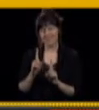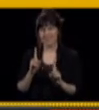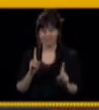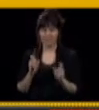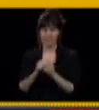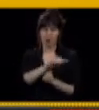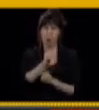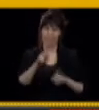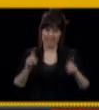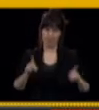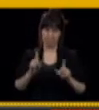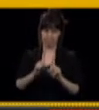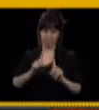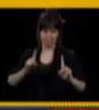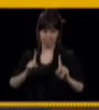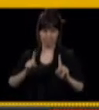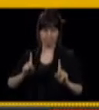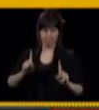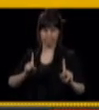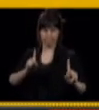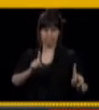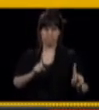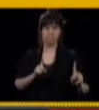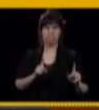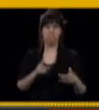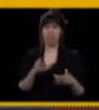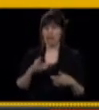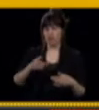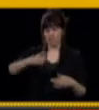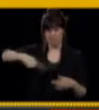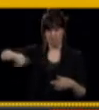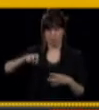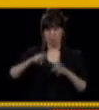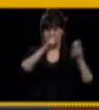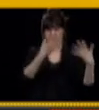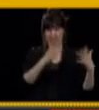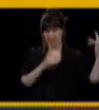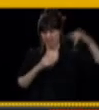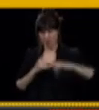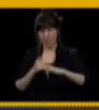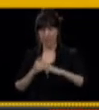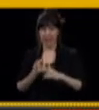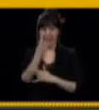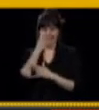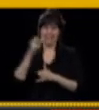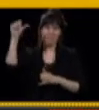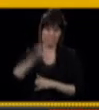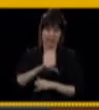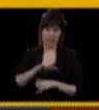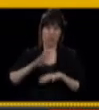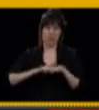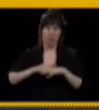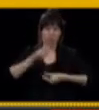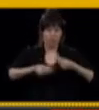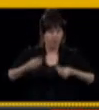à risque d'avoir le virus donc évidemment on veut pas le donner aux autres